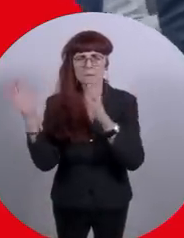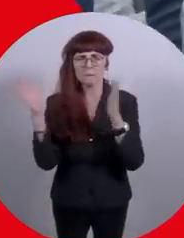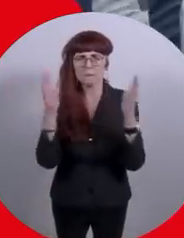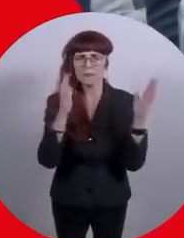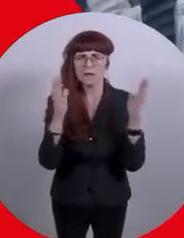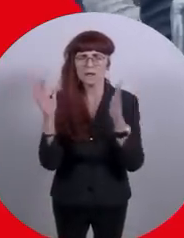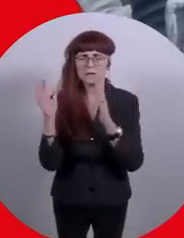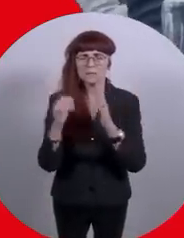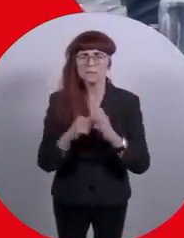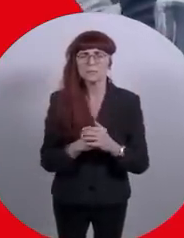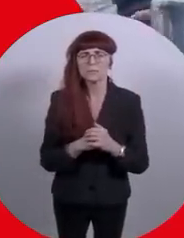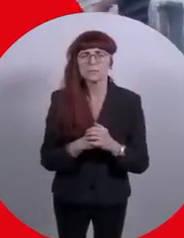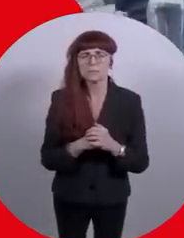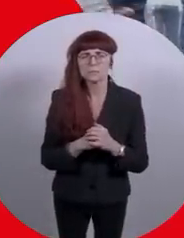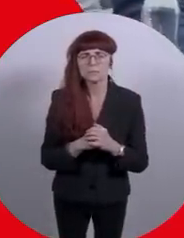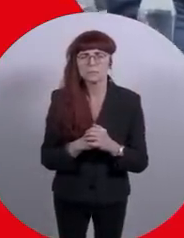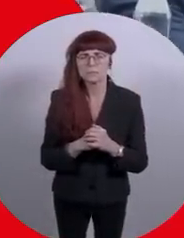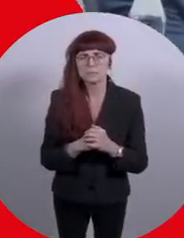und